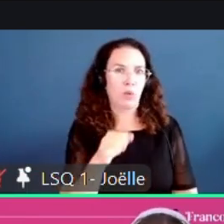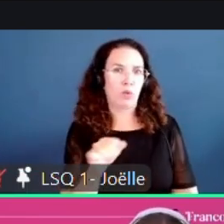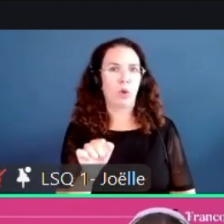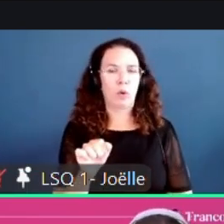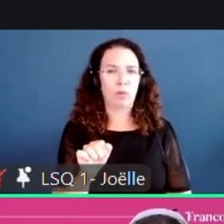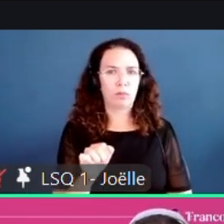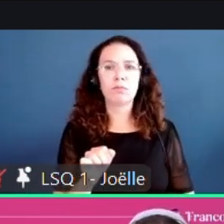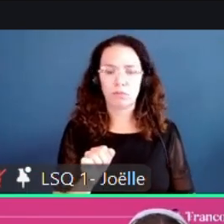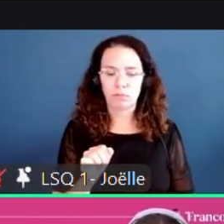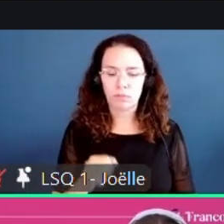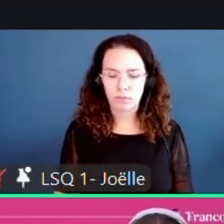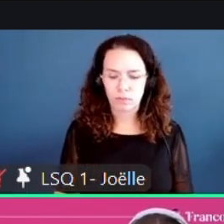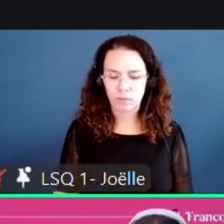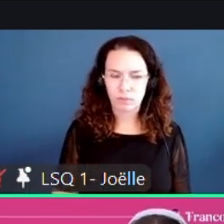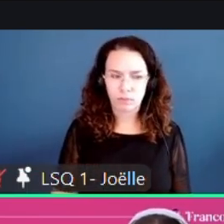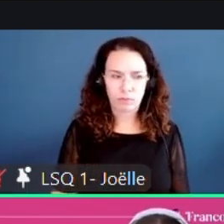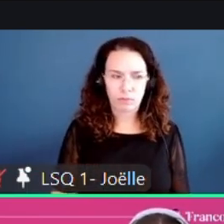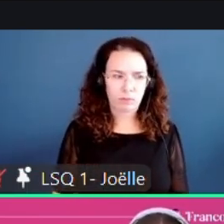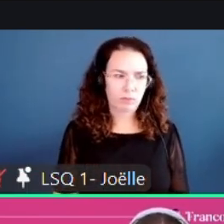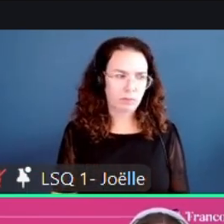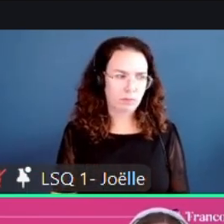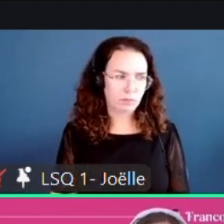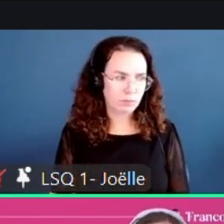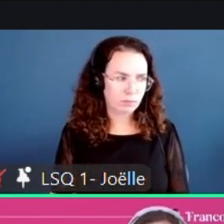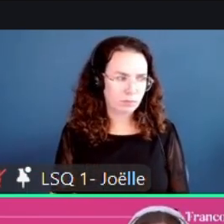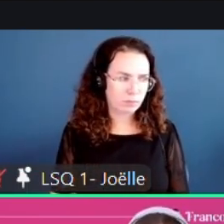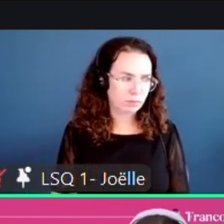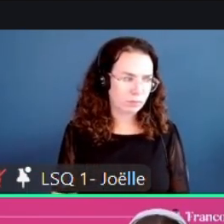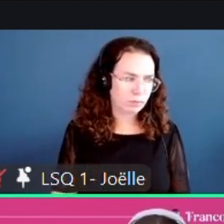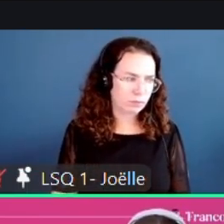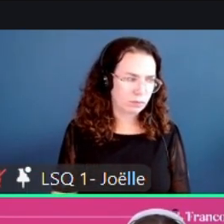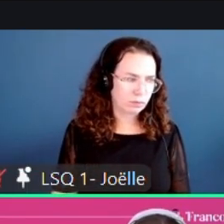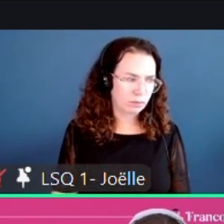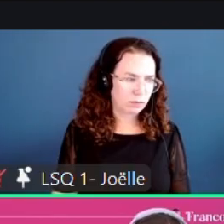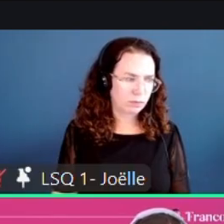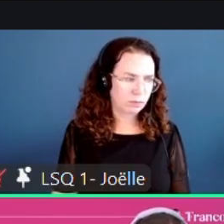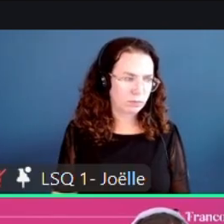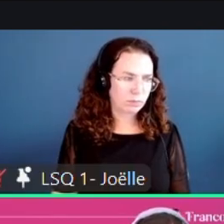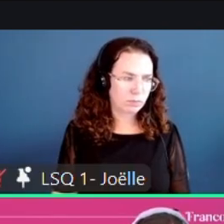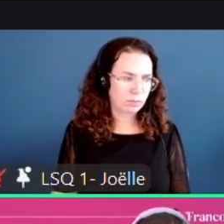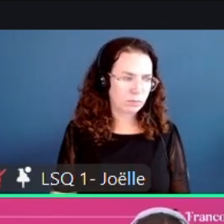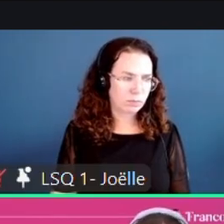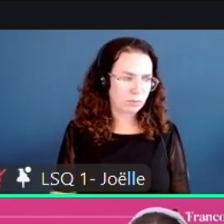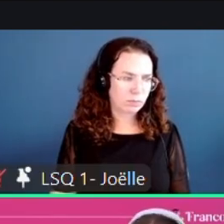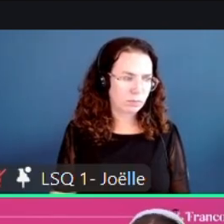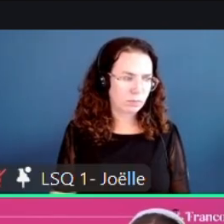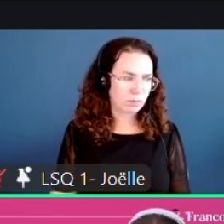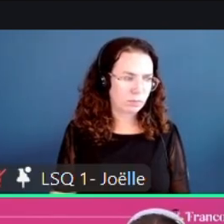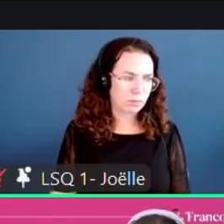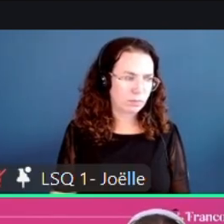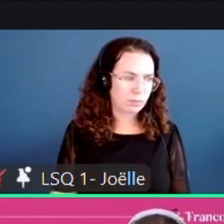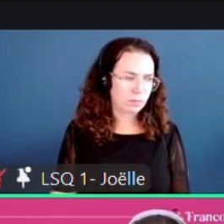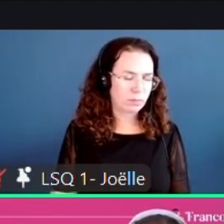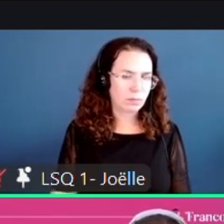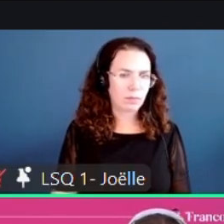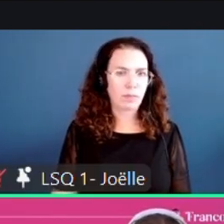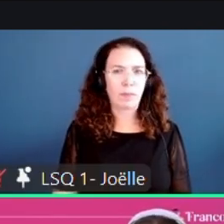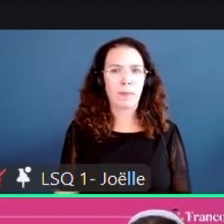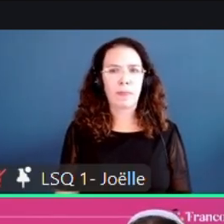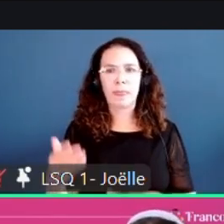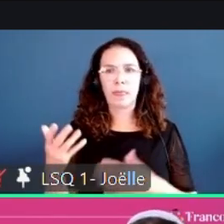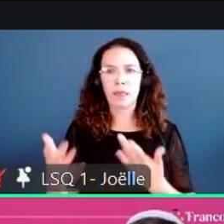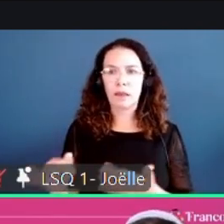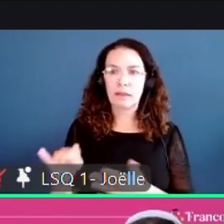qui contribuent à un environnement inclusif, qui montrent qu'il s'agit d'un environnement inclusif et qui, selon nos collègues de données, en fait, mènent à un plus faible